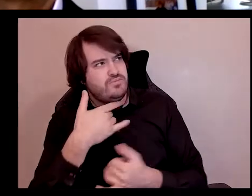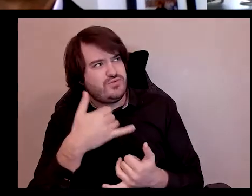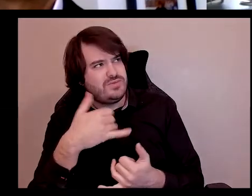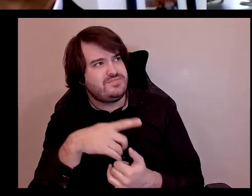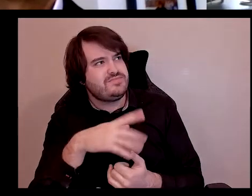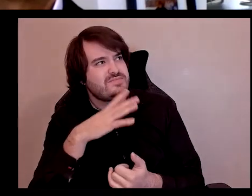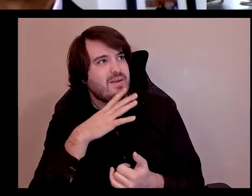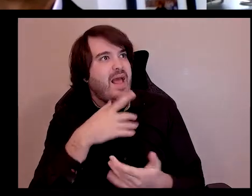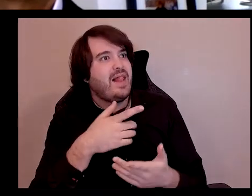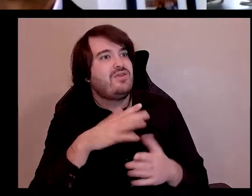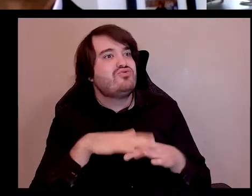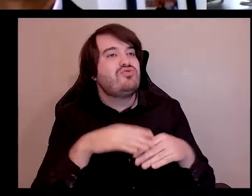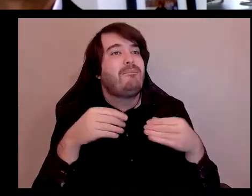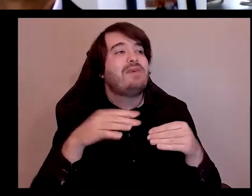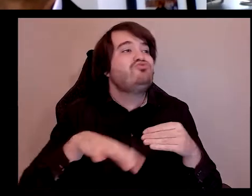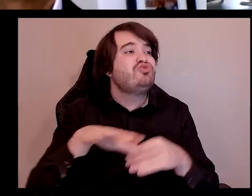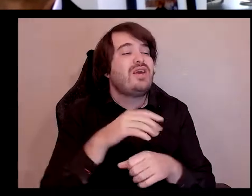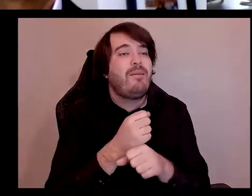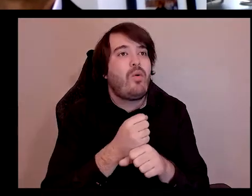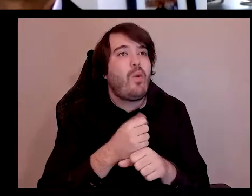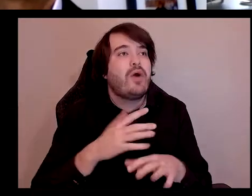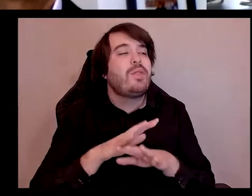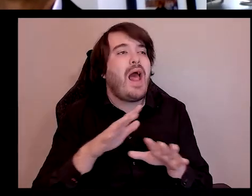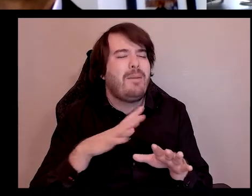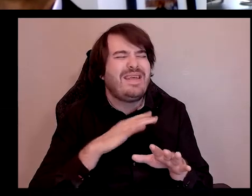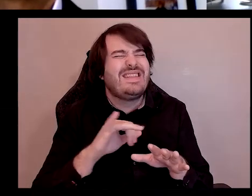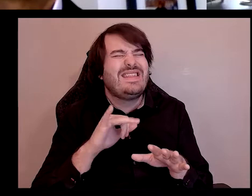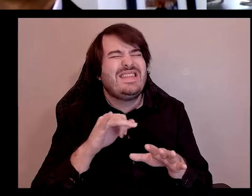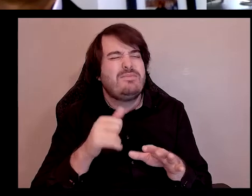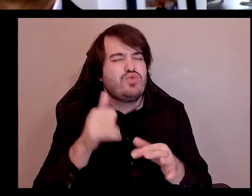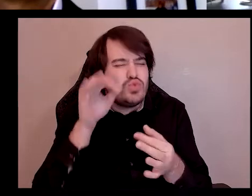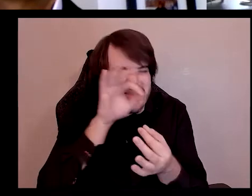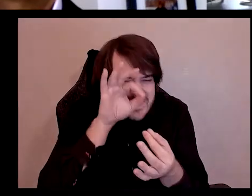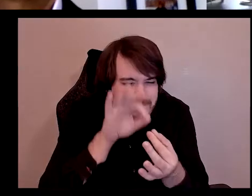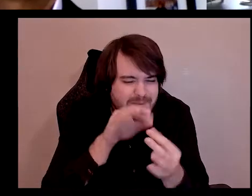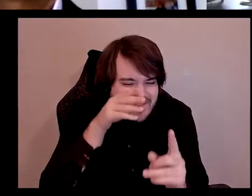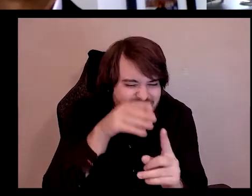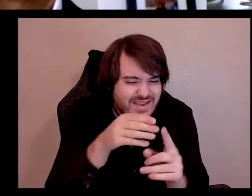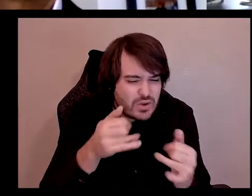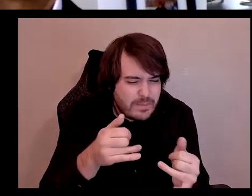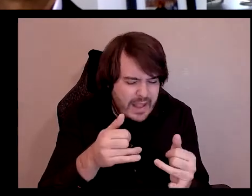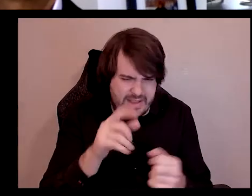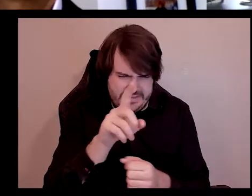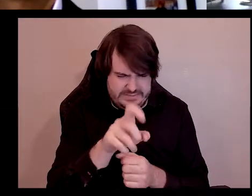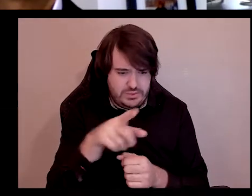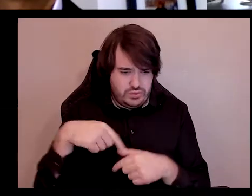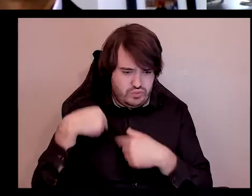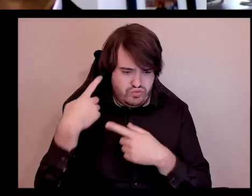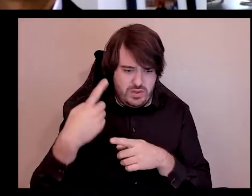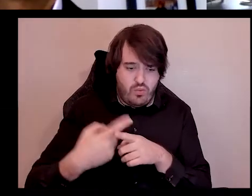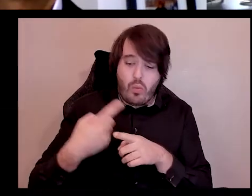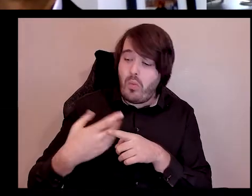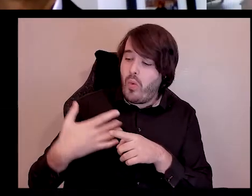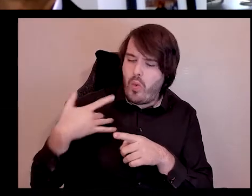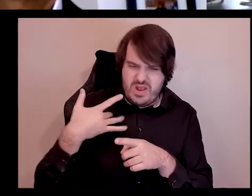aujourd'hui. On parle un petit peu qu'en est la réalité du marché de l'emploi en général, mais là, si on va plus spécifiquement actuellement, est-ce